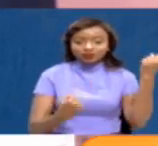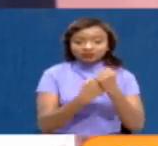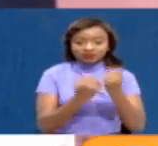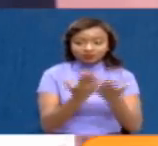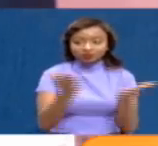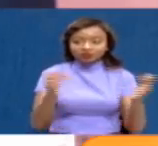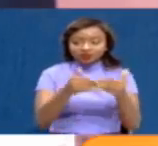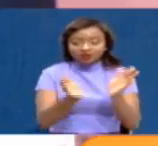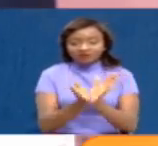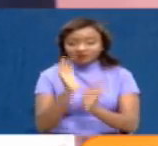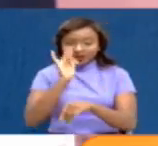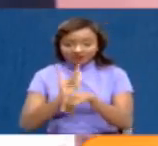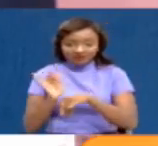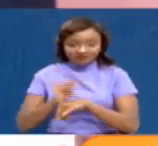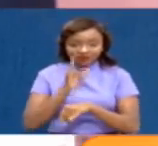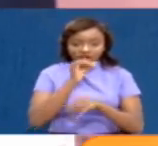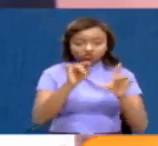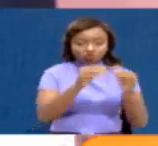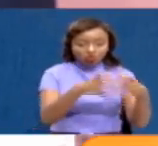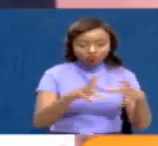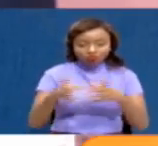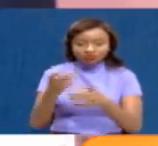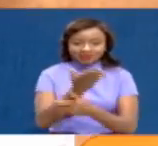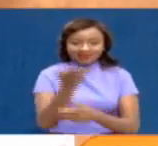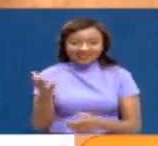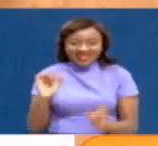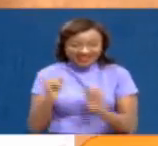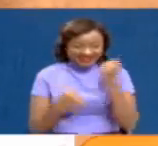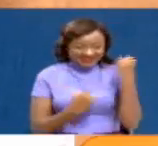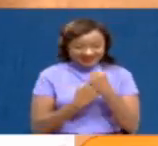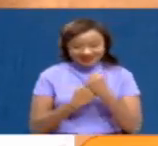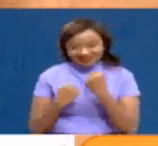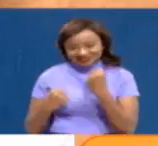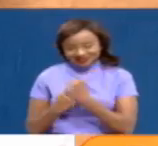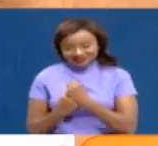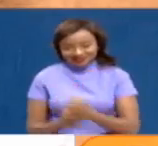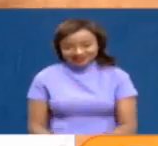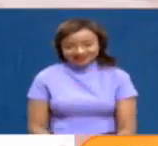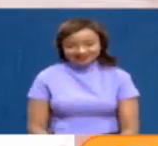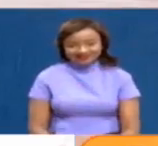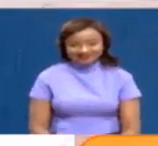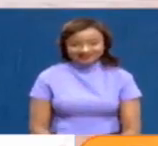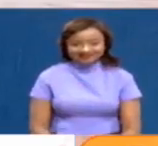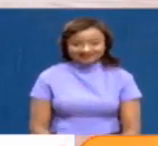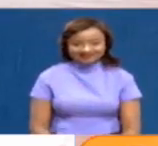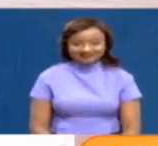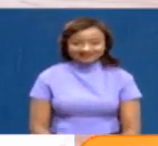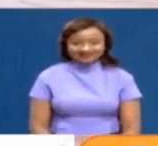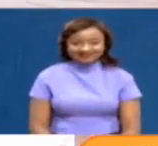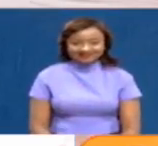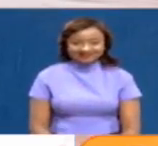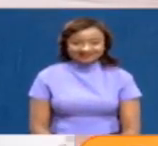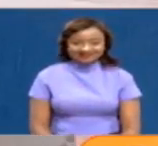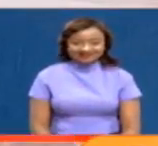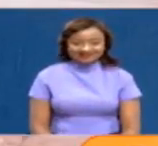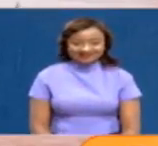affected families and communities across the country. Ben Kirui, runinga ya Citizen, Nairobi.